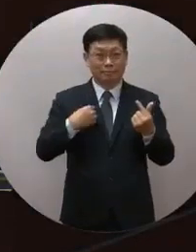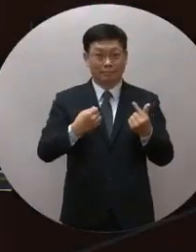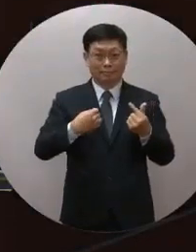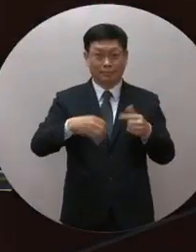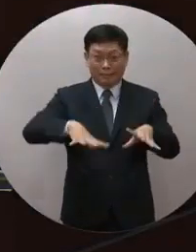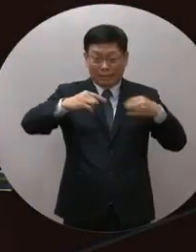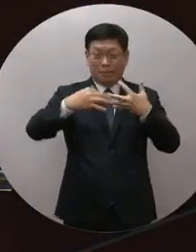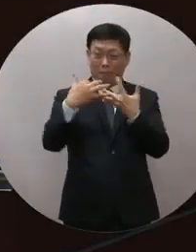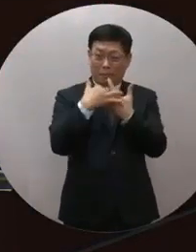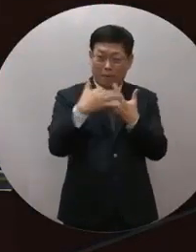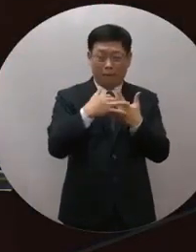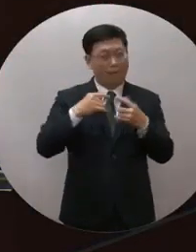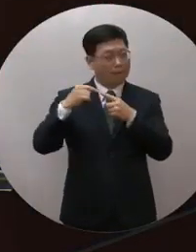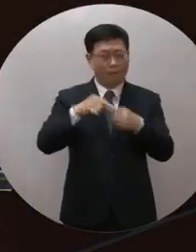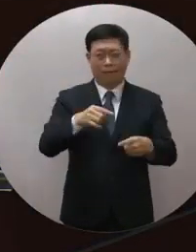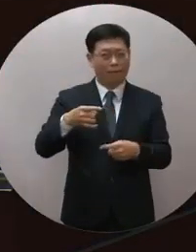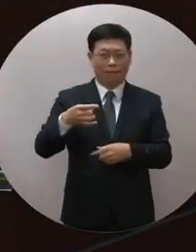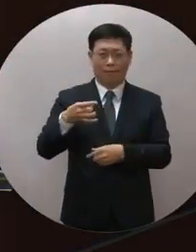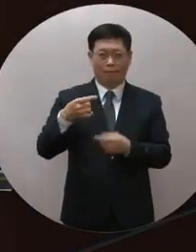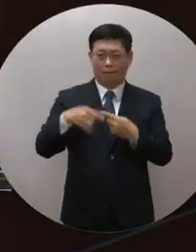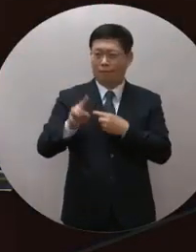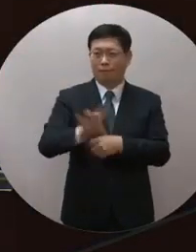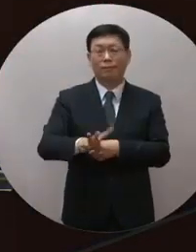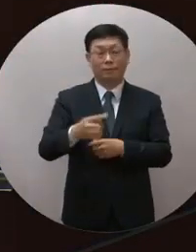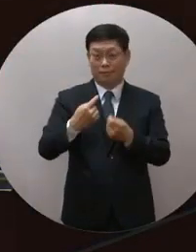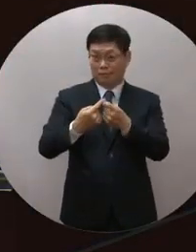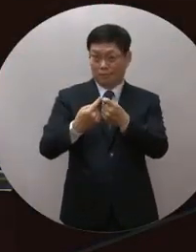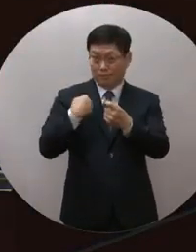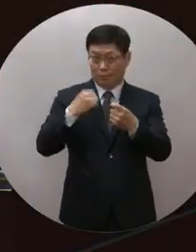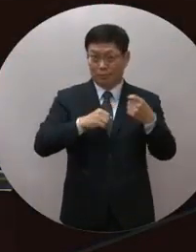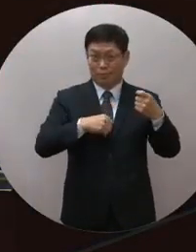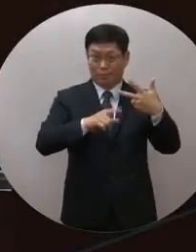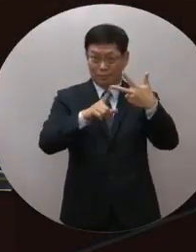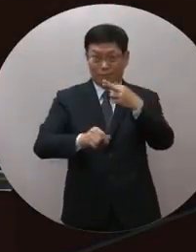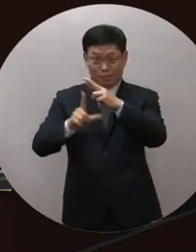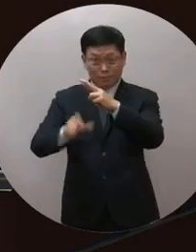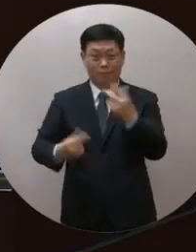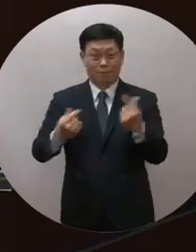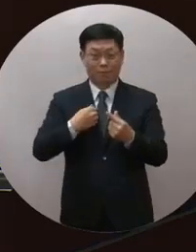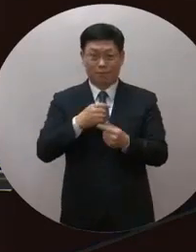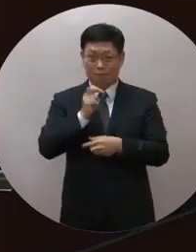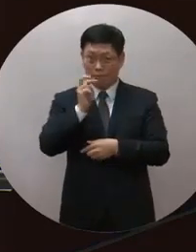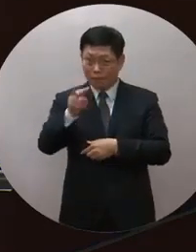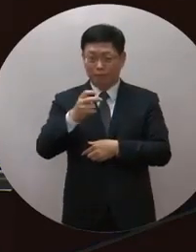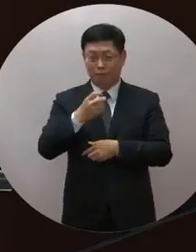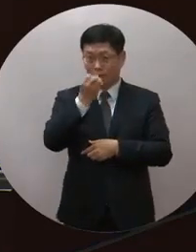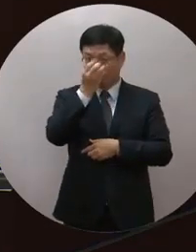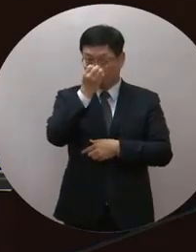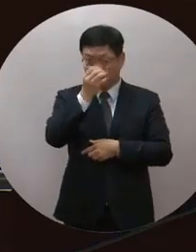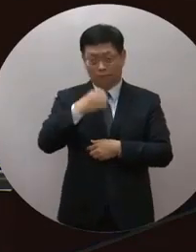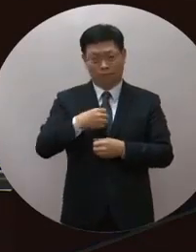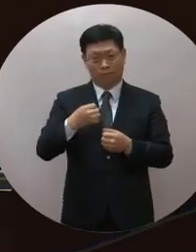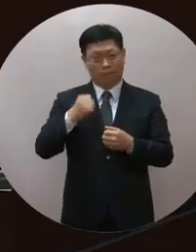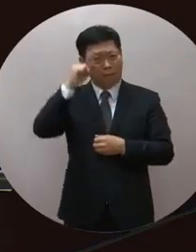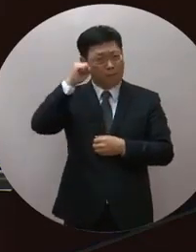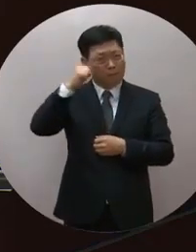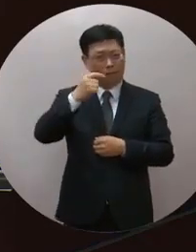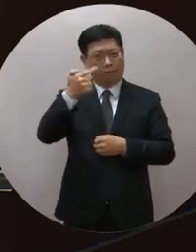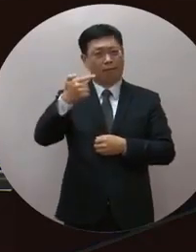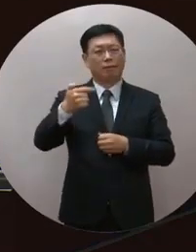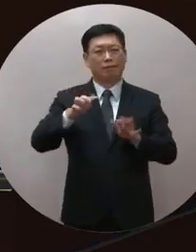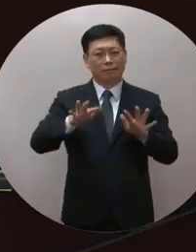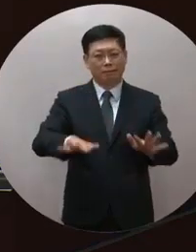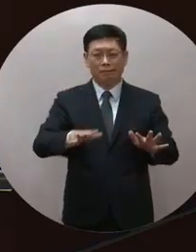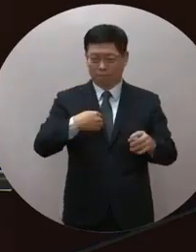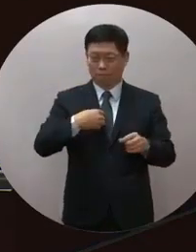透从未间断。看到去年下半年香港局势的恶化，更加证明我